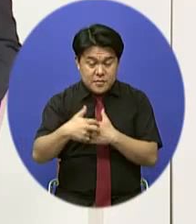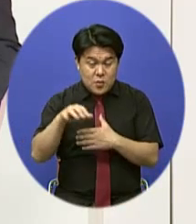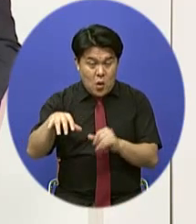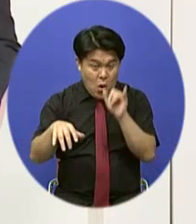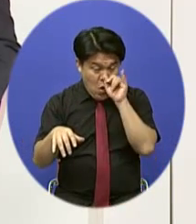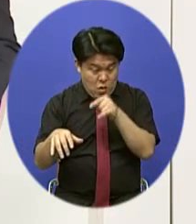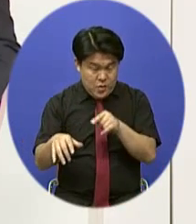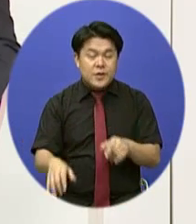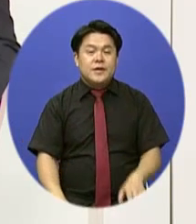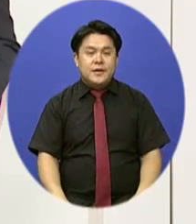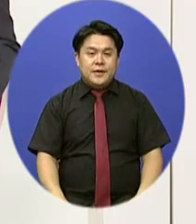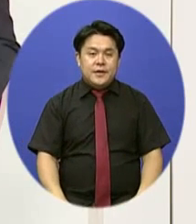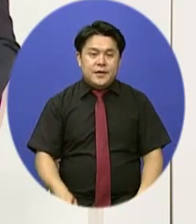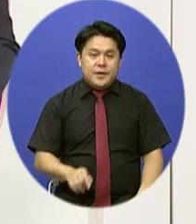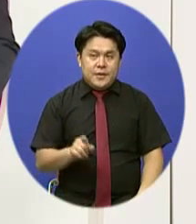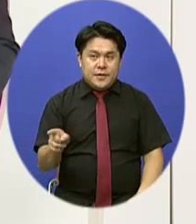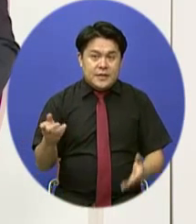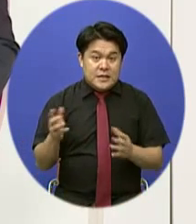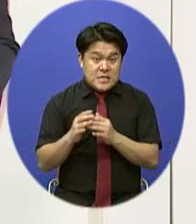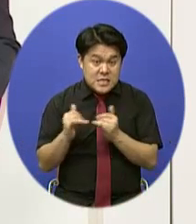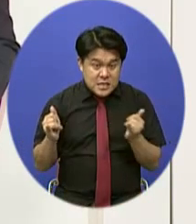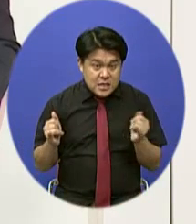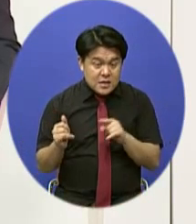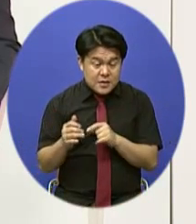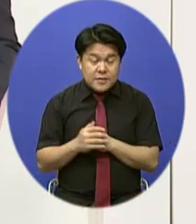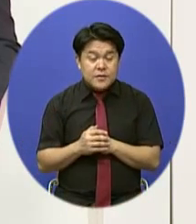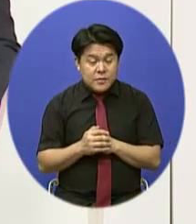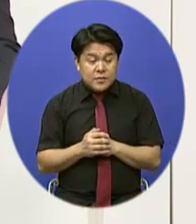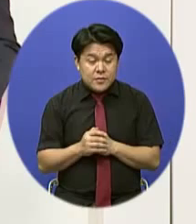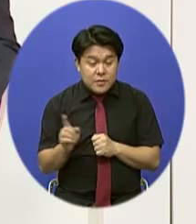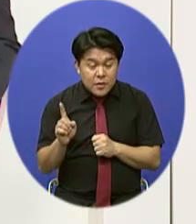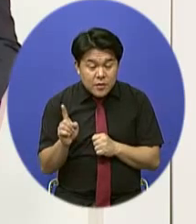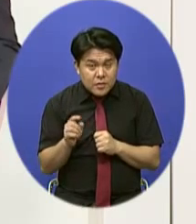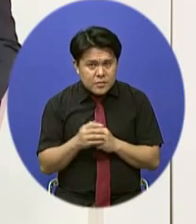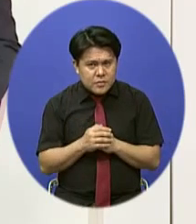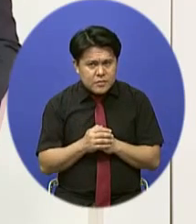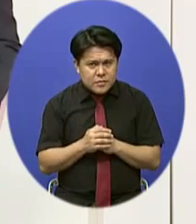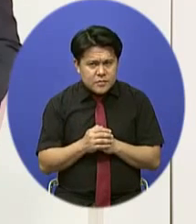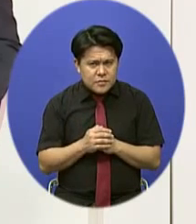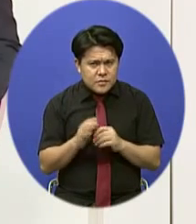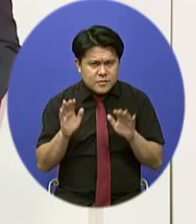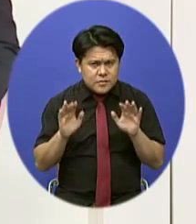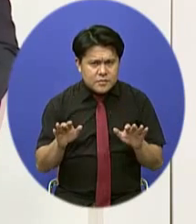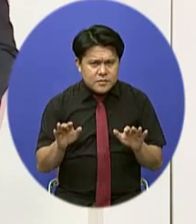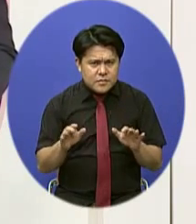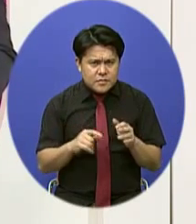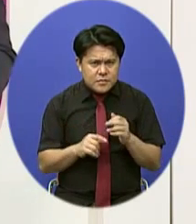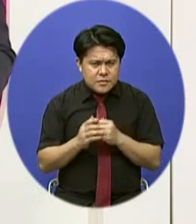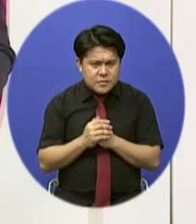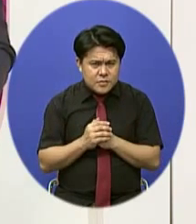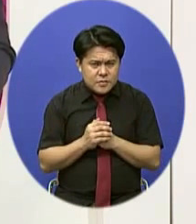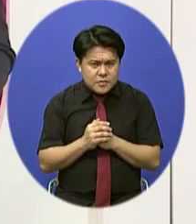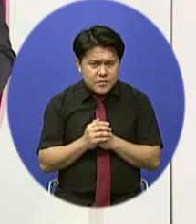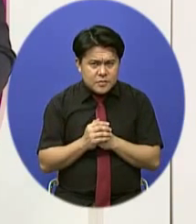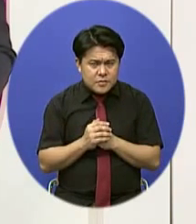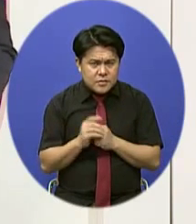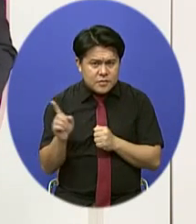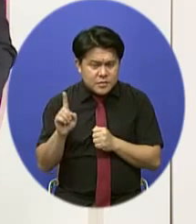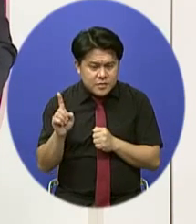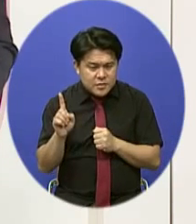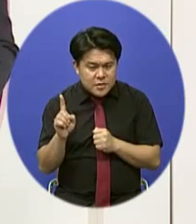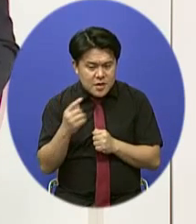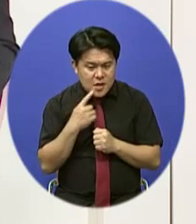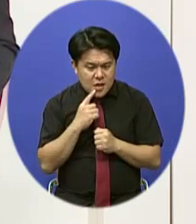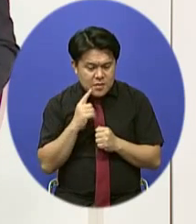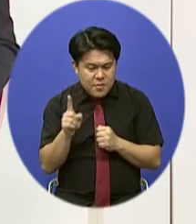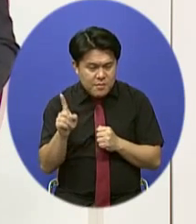그래서 거기서 근무하고 있는데 환자분들 뭐냐면 이제 아침에 조깅하면서 산책도 하시고, 네.